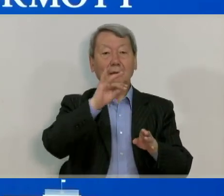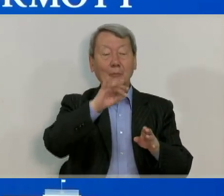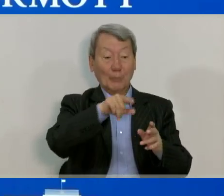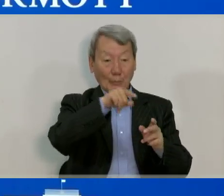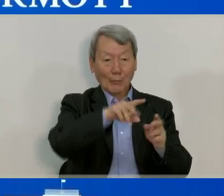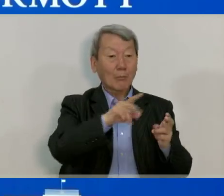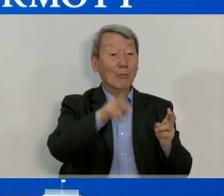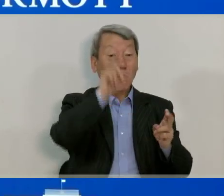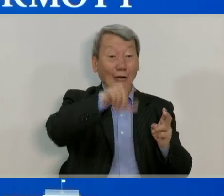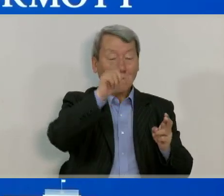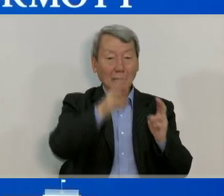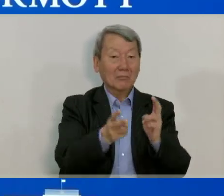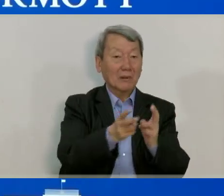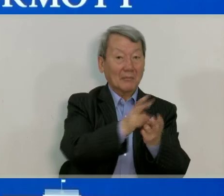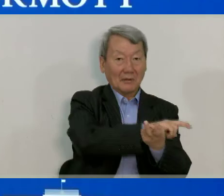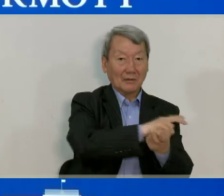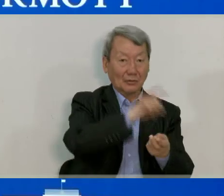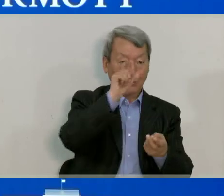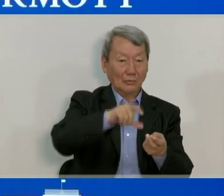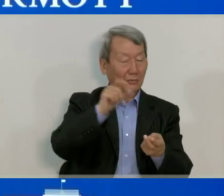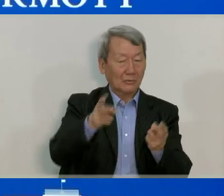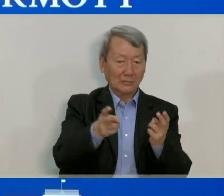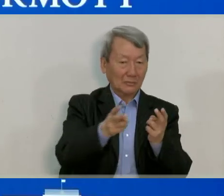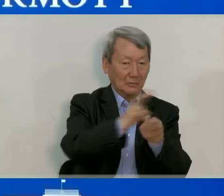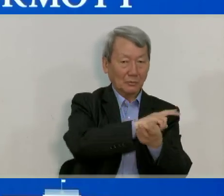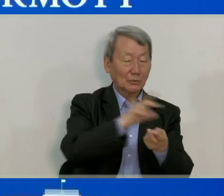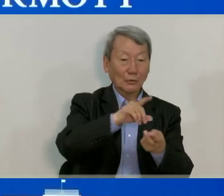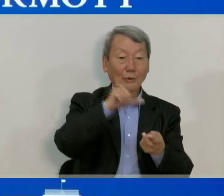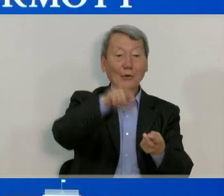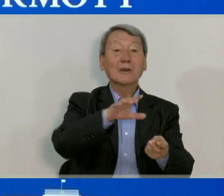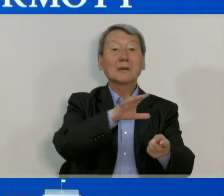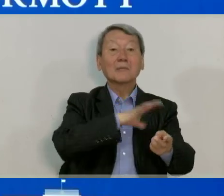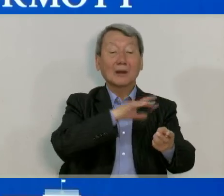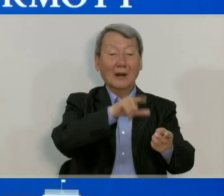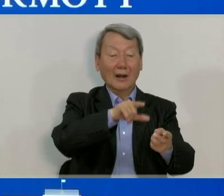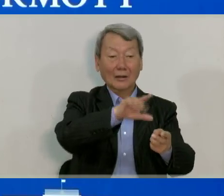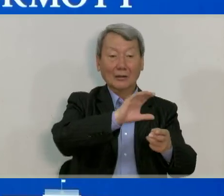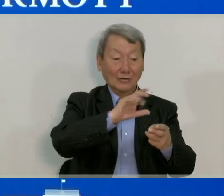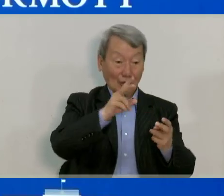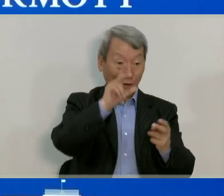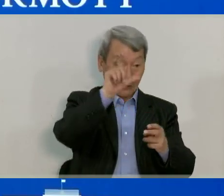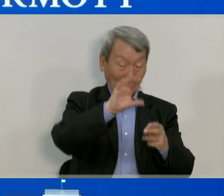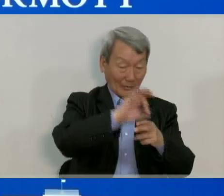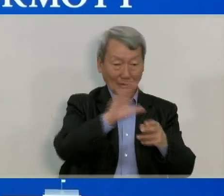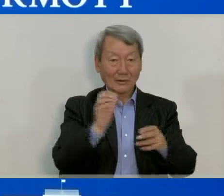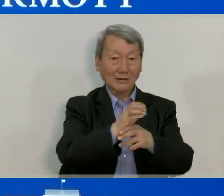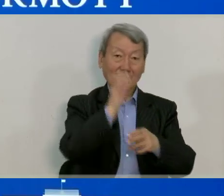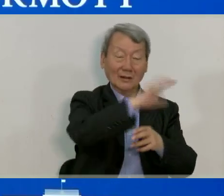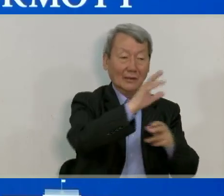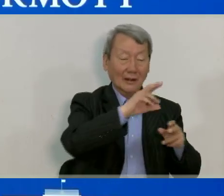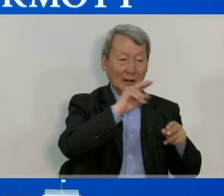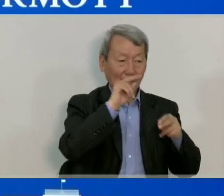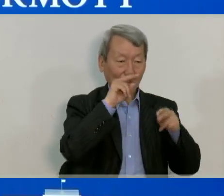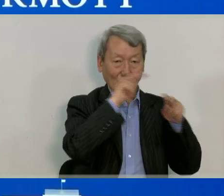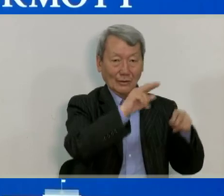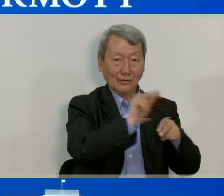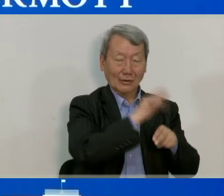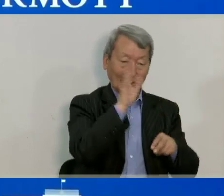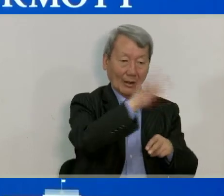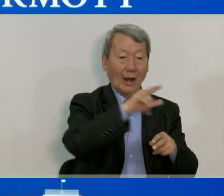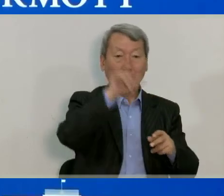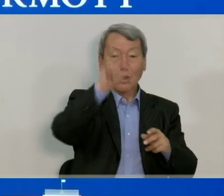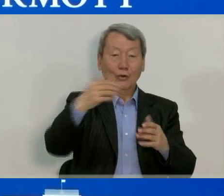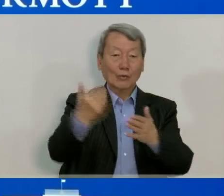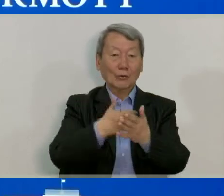Поменяли весь персонал, потому что действующий был отправлен на обсервацию. На сегодня в